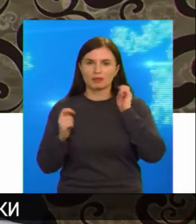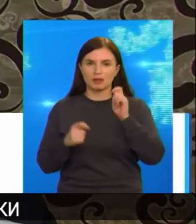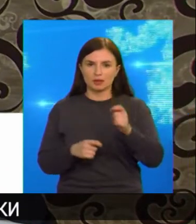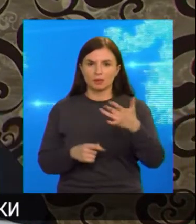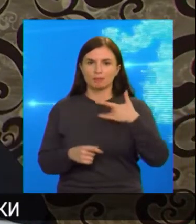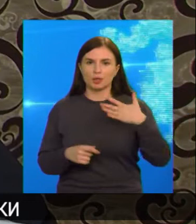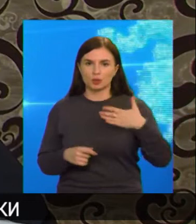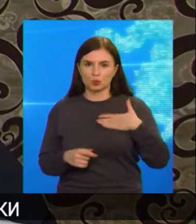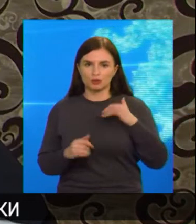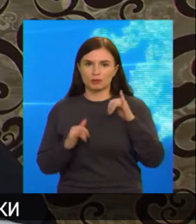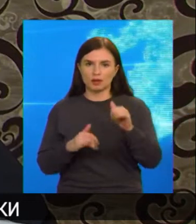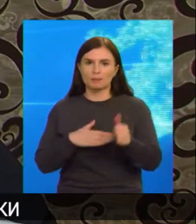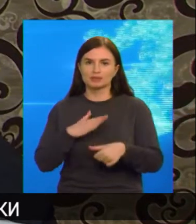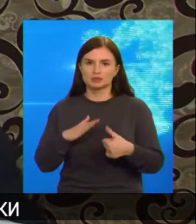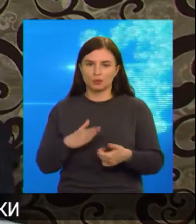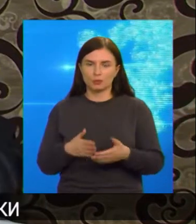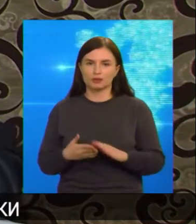приютом для бездомных.